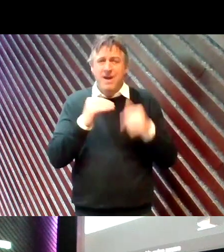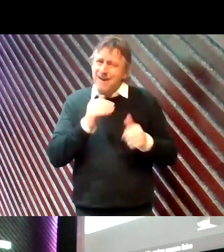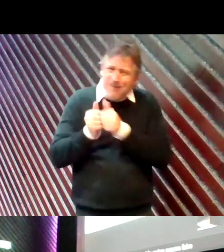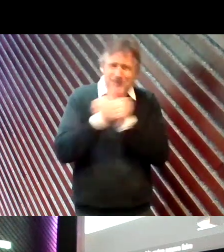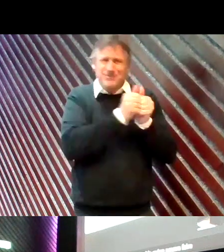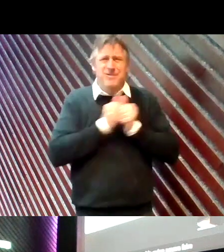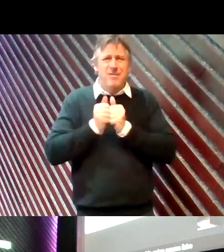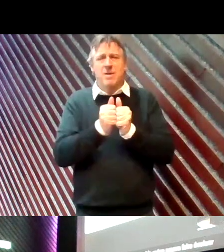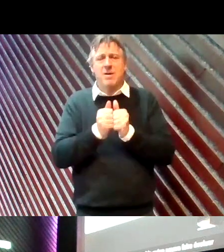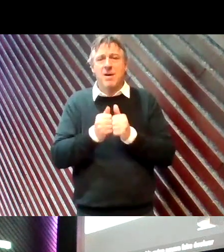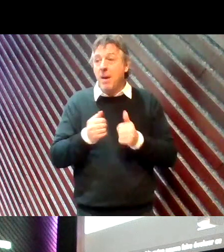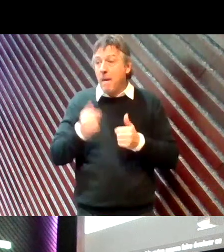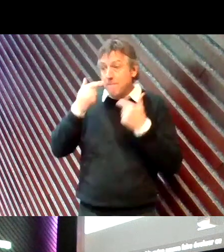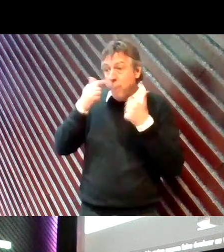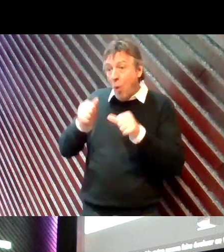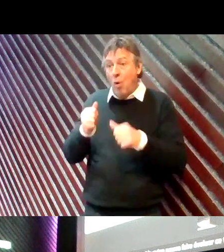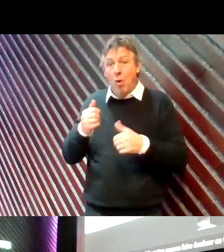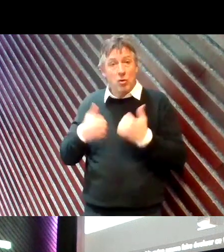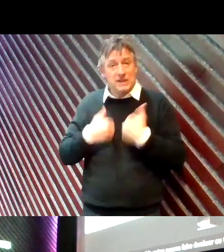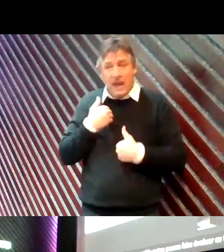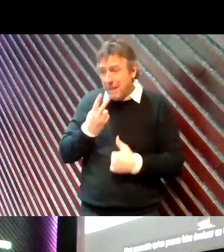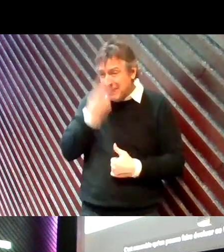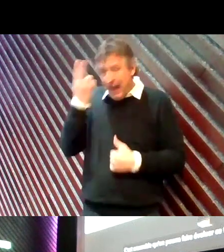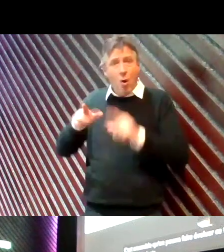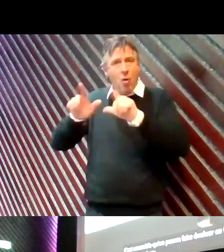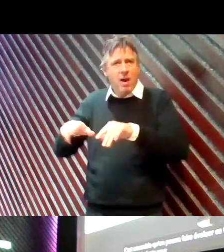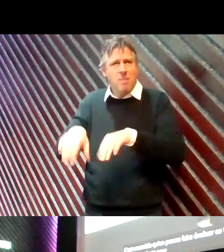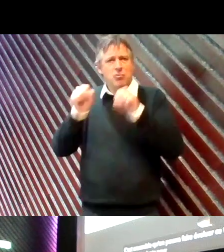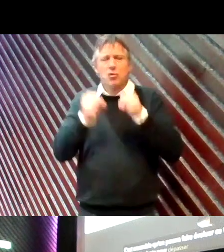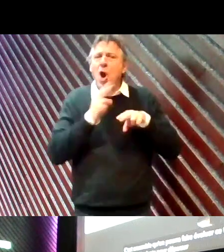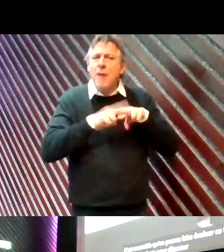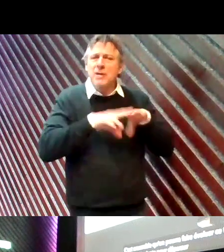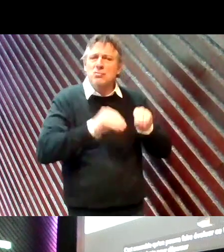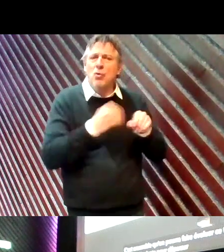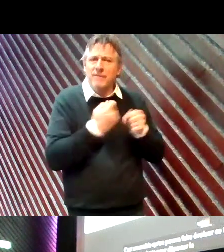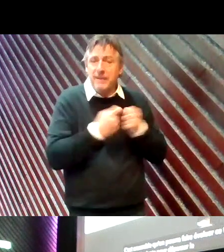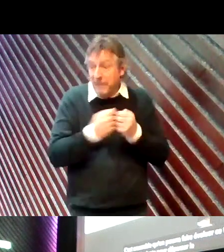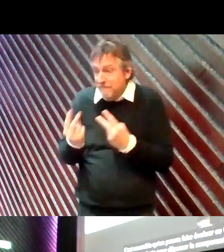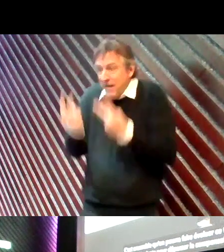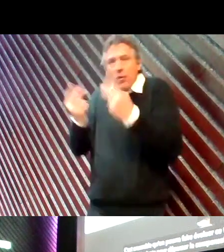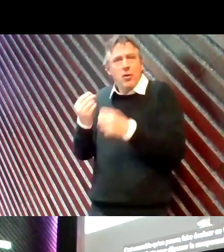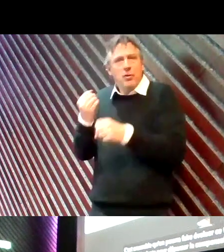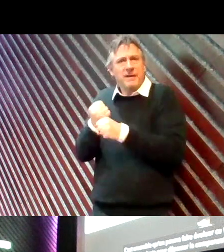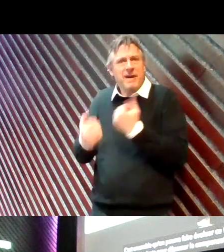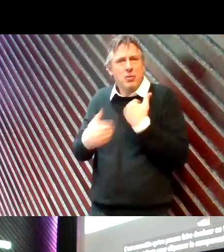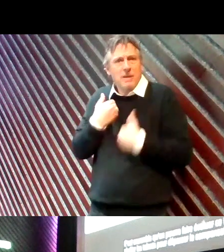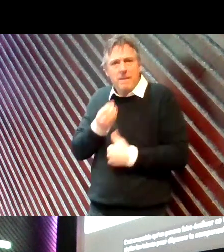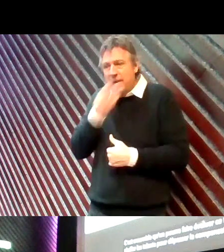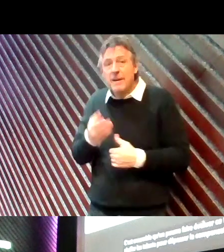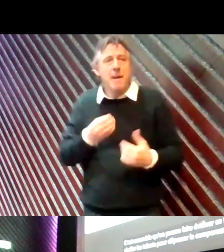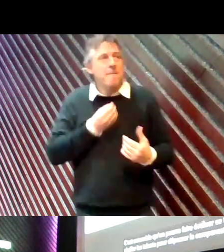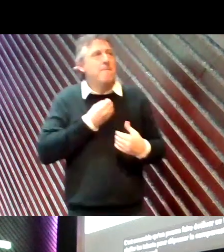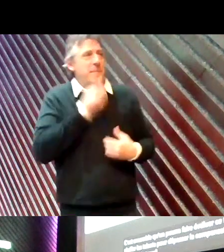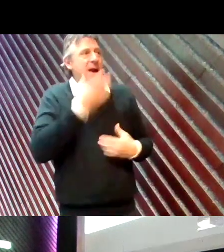talents, je dirais, qui vont dépasser la compensation des aménagements de travail par la valeur du travail. Bien dans sa vie égale bien